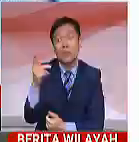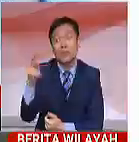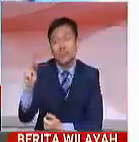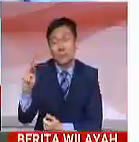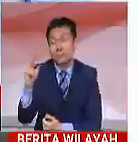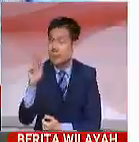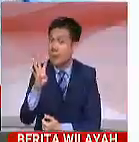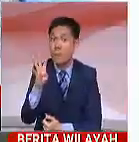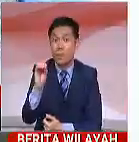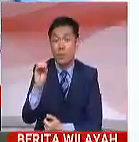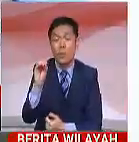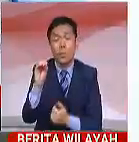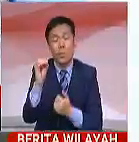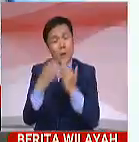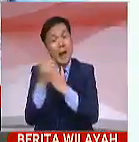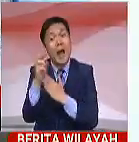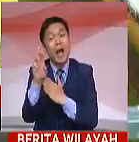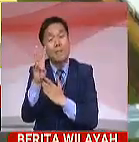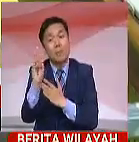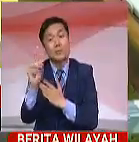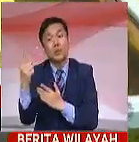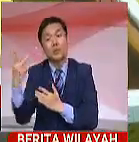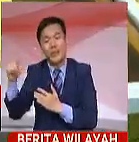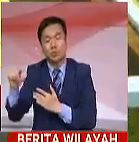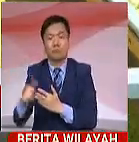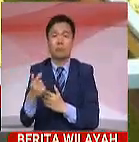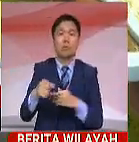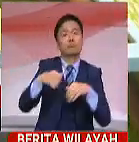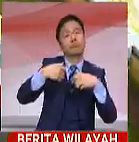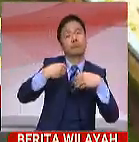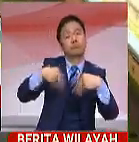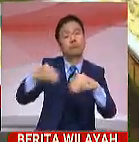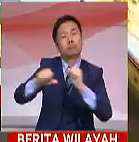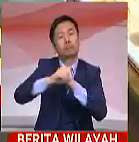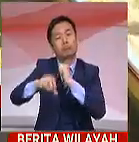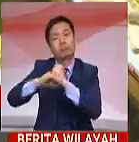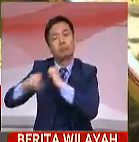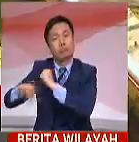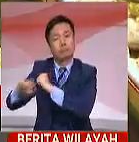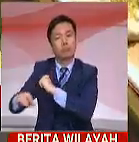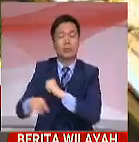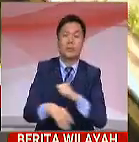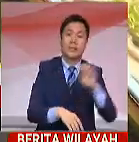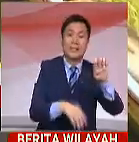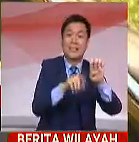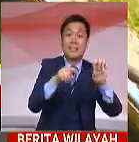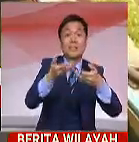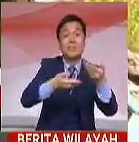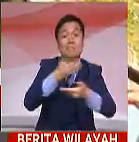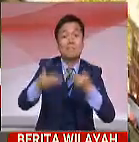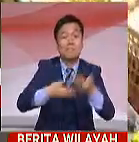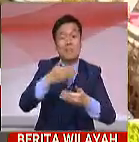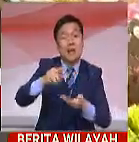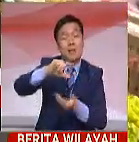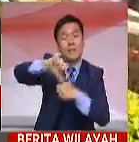sekilogram. Pasangan ini turut menggunakan platform media sosial dan e-dagang untuk mempromosi perniagaan aquakultur mereka ke